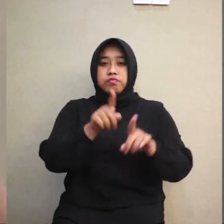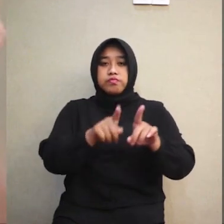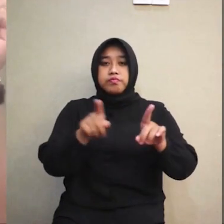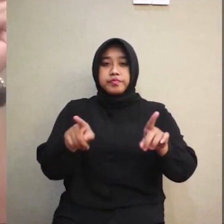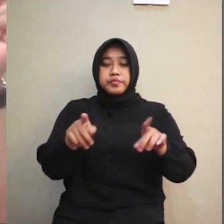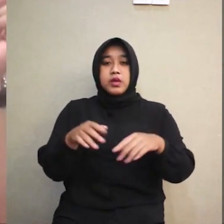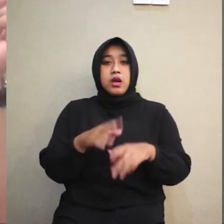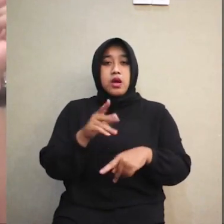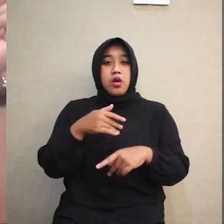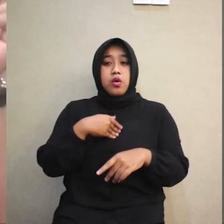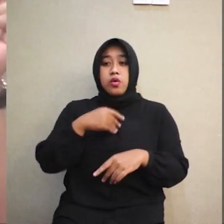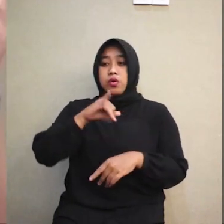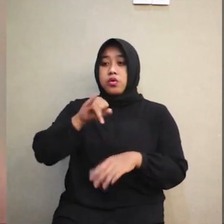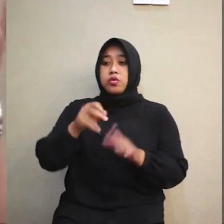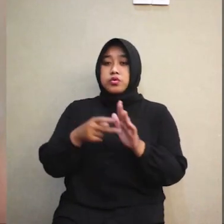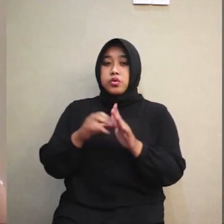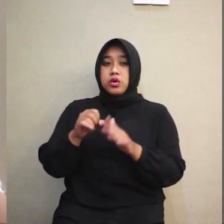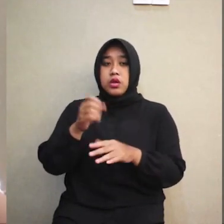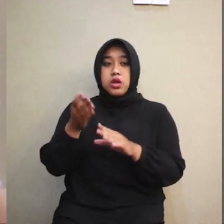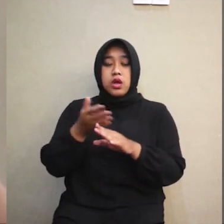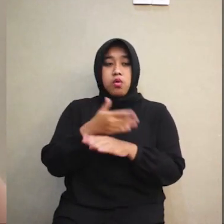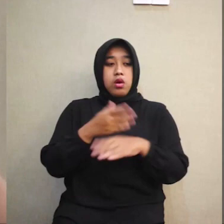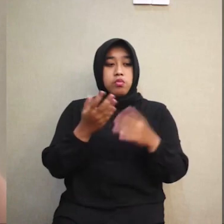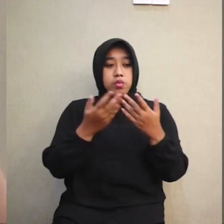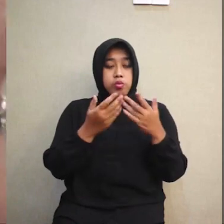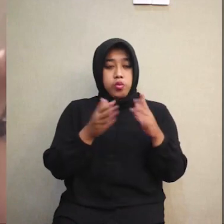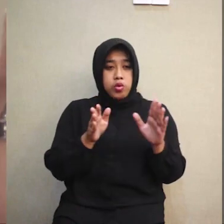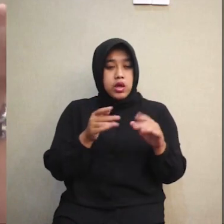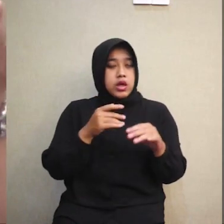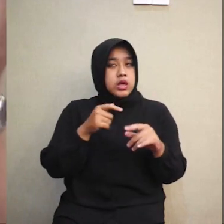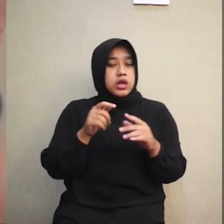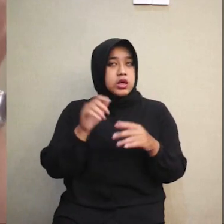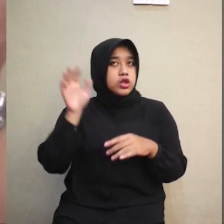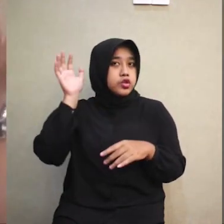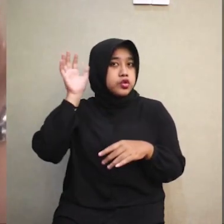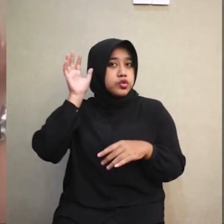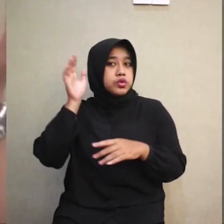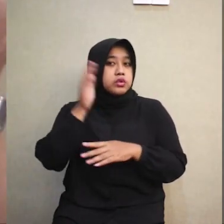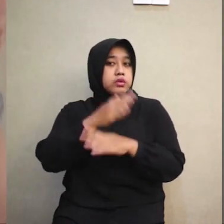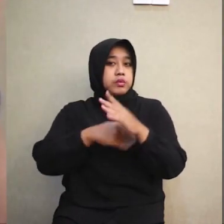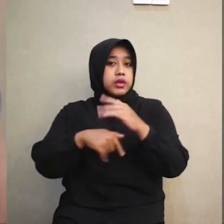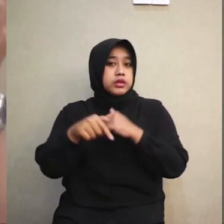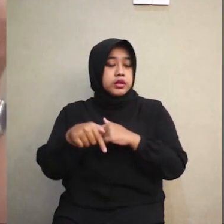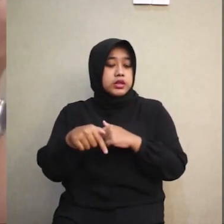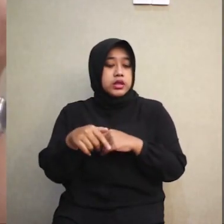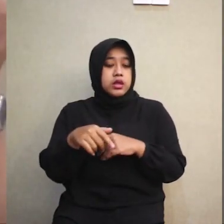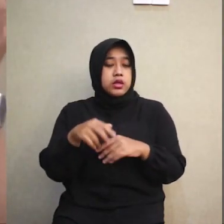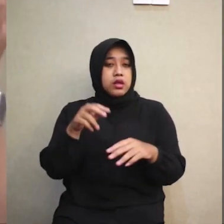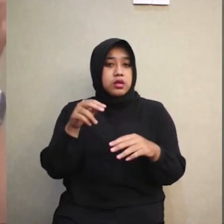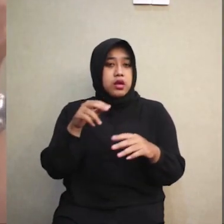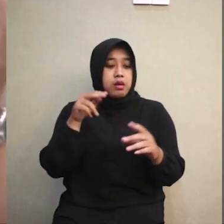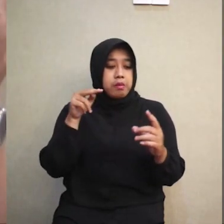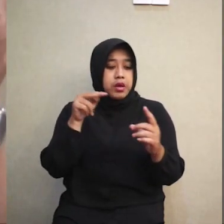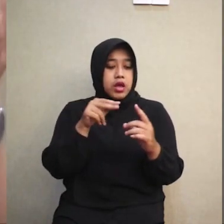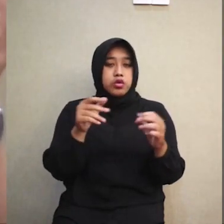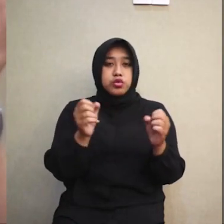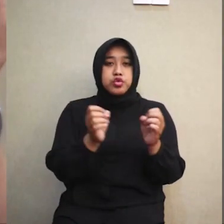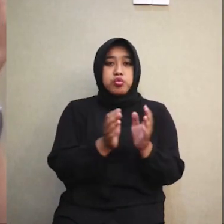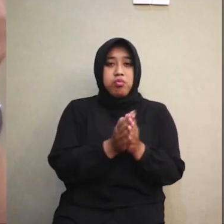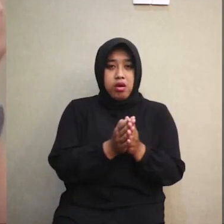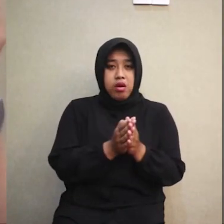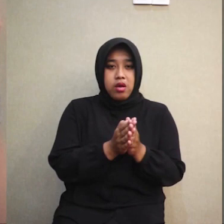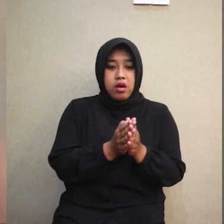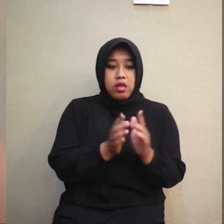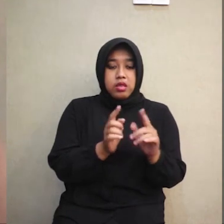tadi Kalau Mas Joni di awal udah membuka bahwa isu disabilitas ini tidak memandang jumlah katanya